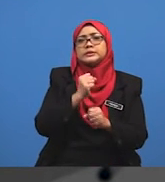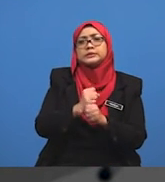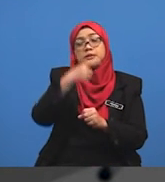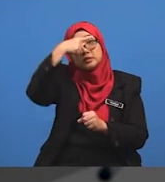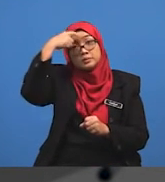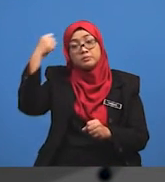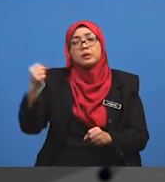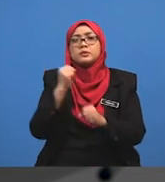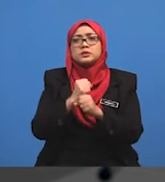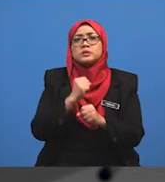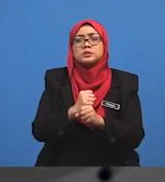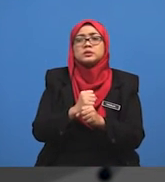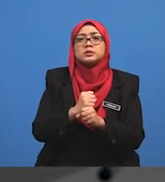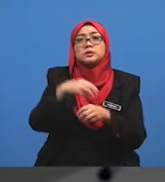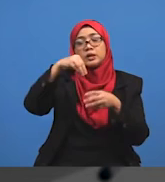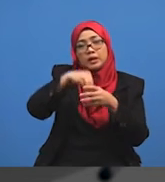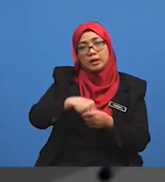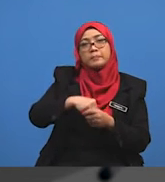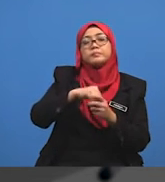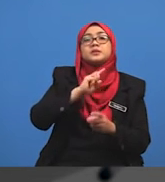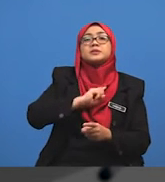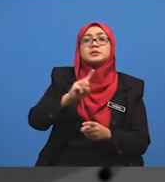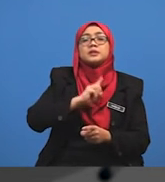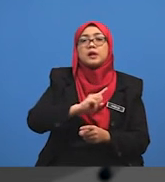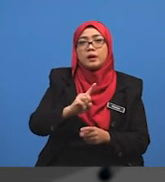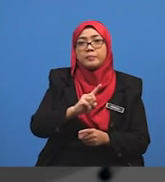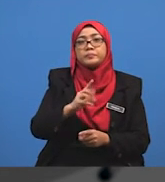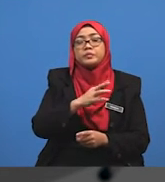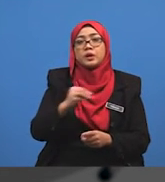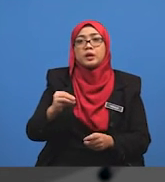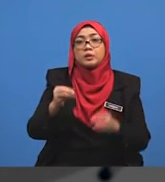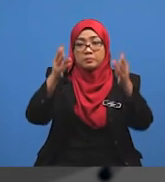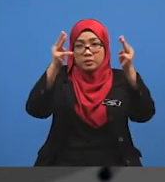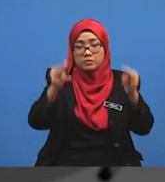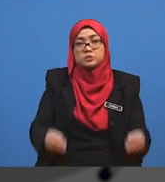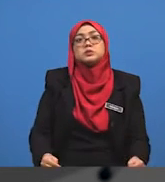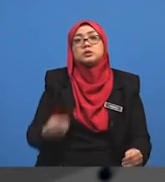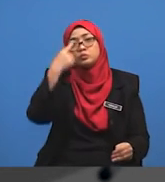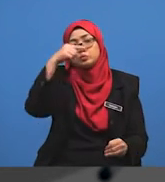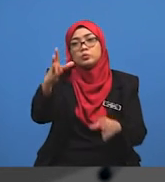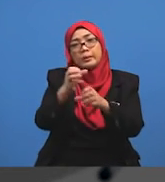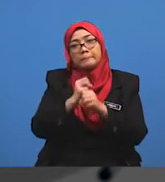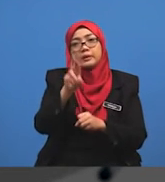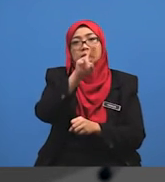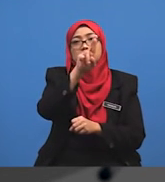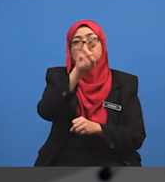bekerja merupakan tuntutan agama dan keperluan manusia untuk mendapatkan rezeki daripada Allah SWT.